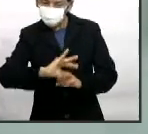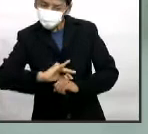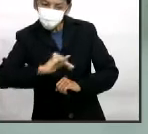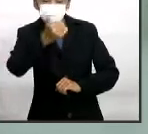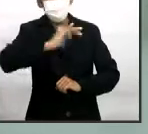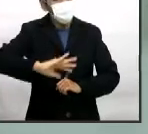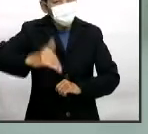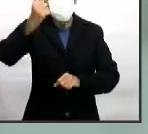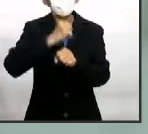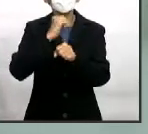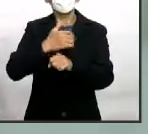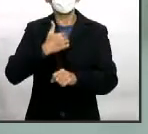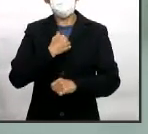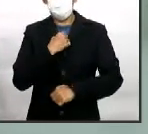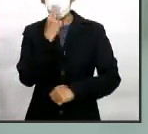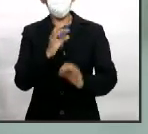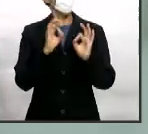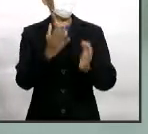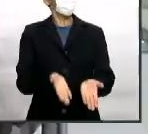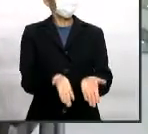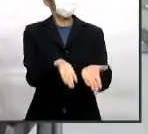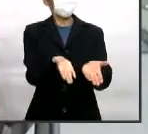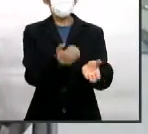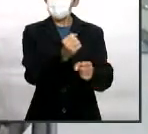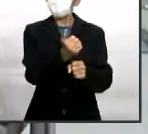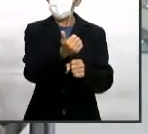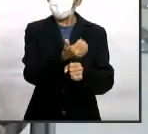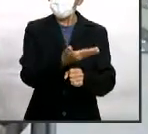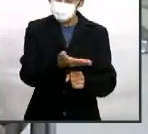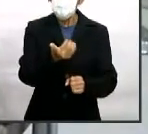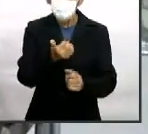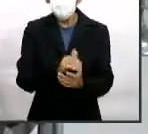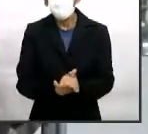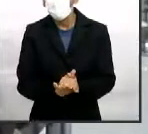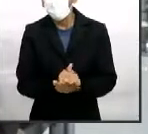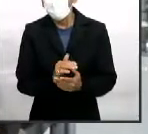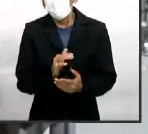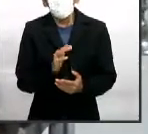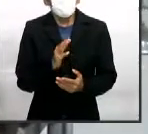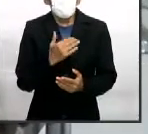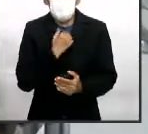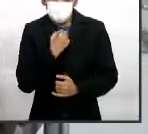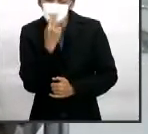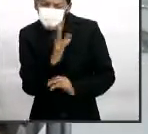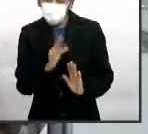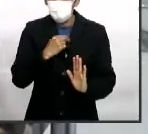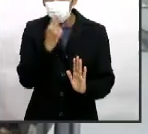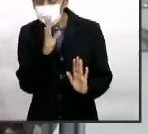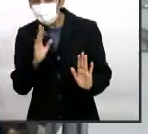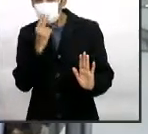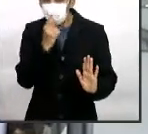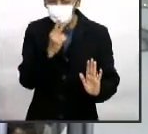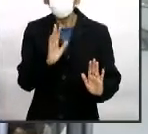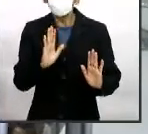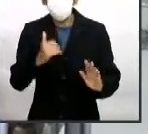างที่ดีในทิศทางที่เราเห็นแล้วว่าโอเคไม่มากเกินไปไม่น้อยเกินไปหรือว่าอยู่ในสายตาเราพูดง่ายๆ